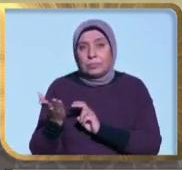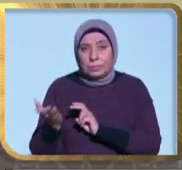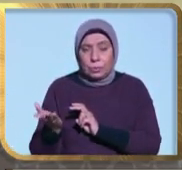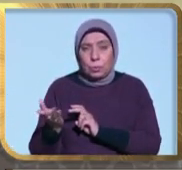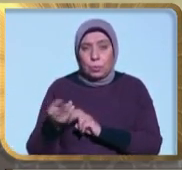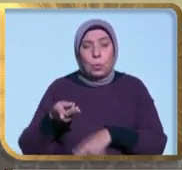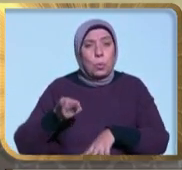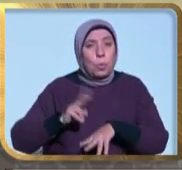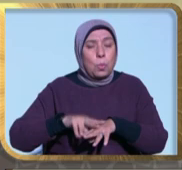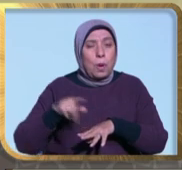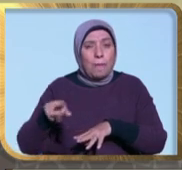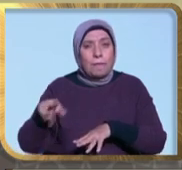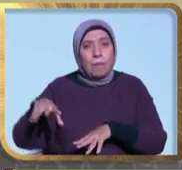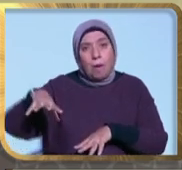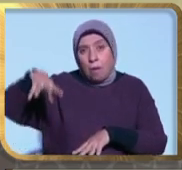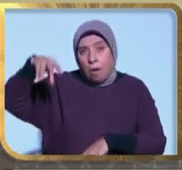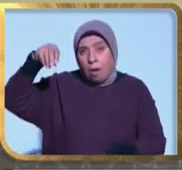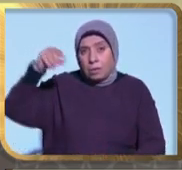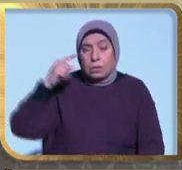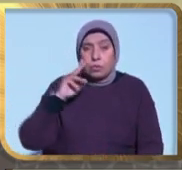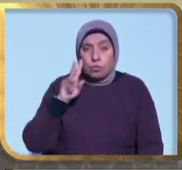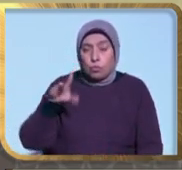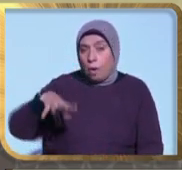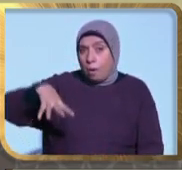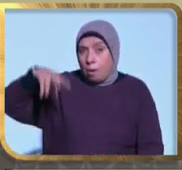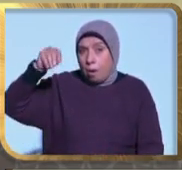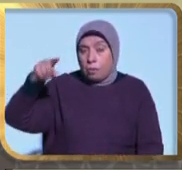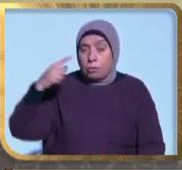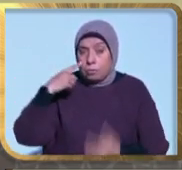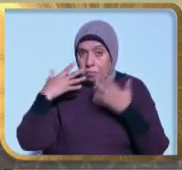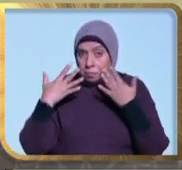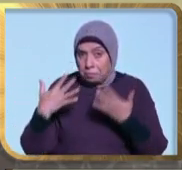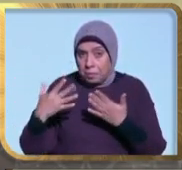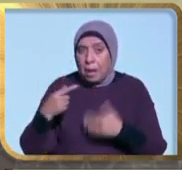معطله وقصر